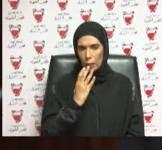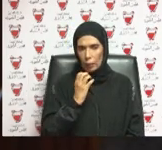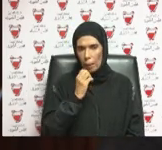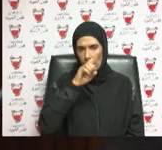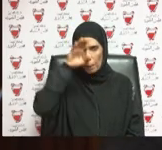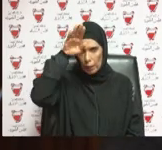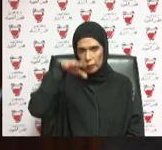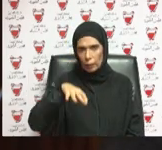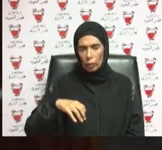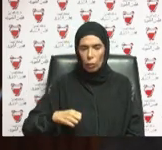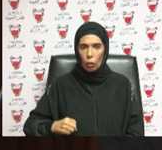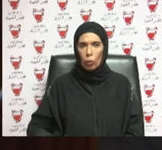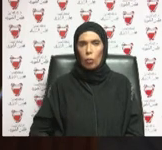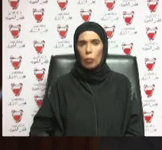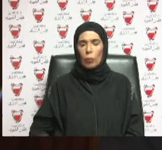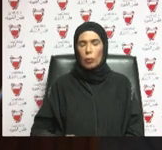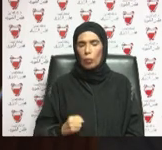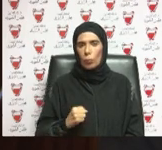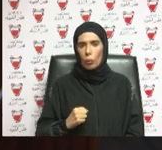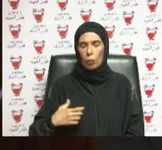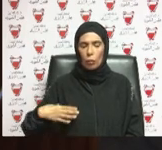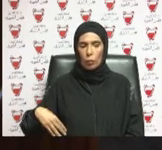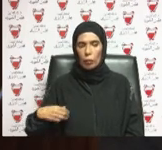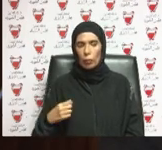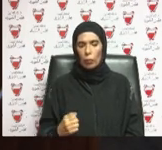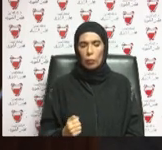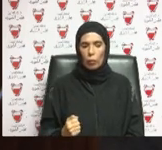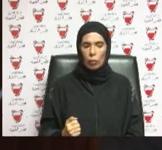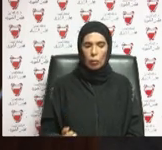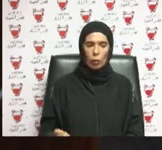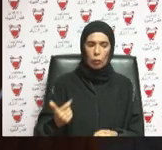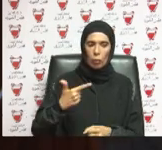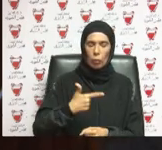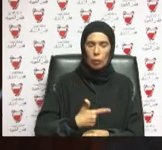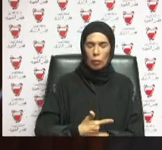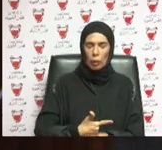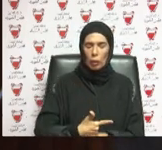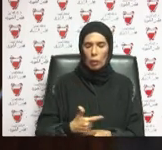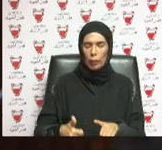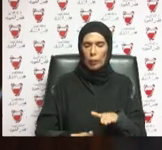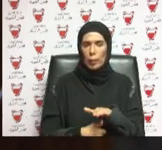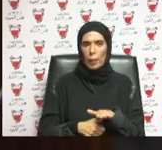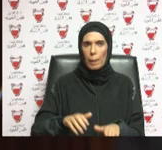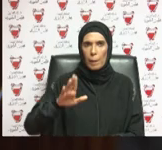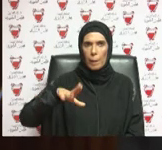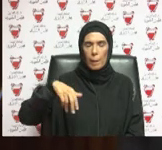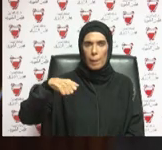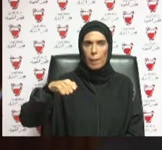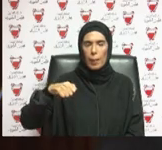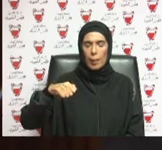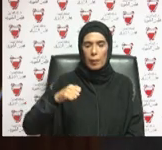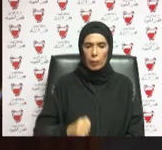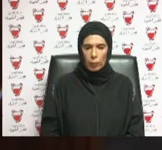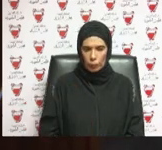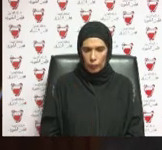المفدى، وإلى مقام صاحب السمو الملكي ولي العهد نائب القائد الأعلى رئيس الوزراء